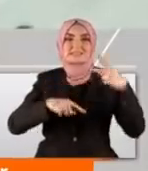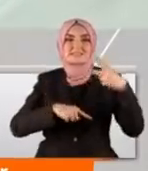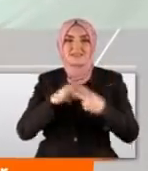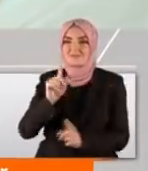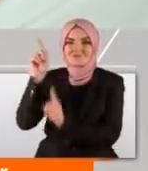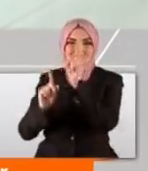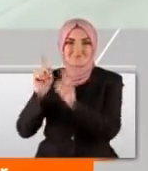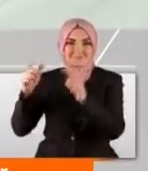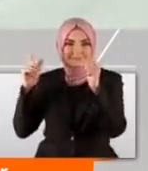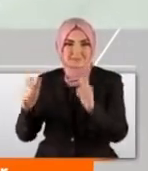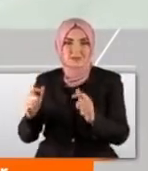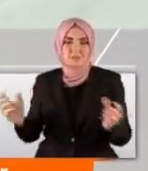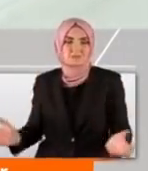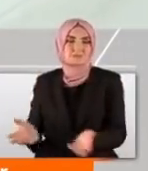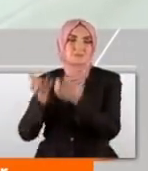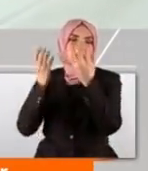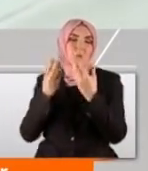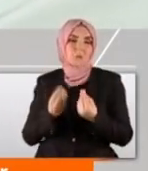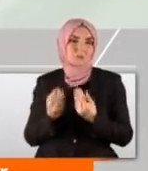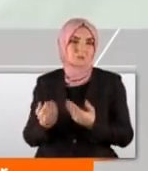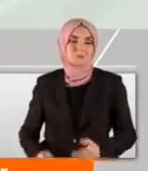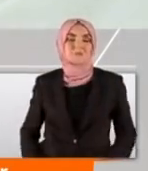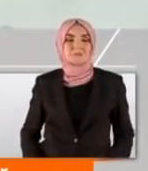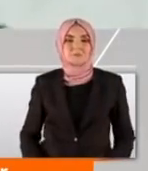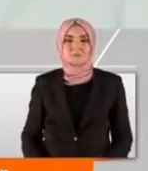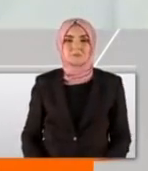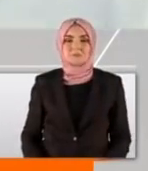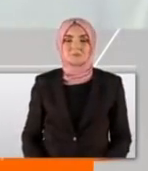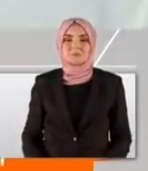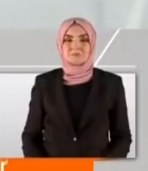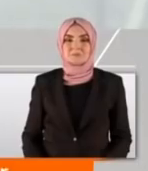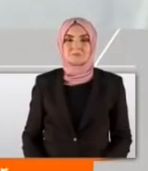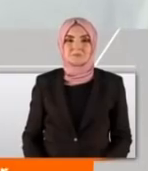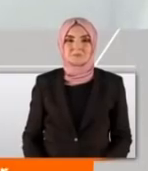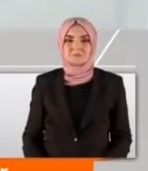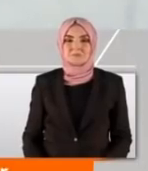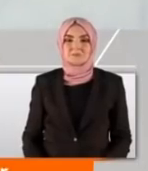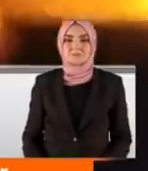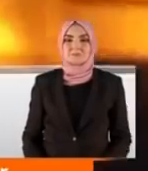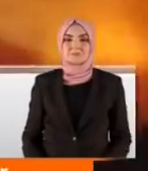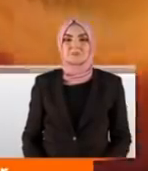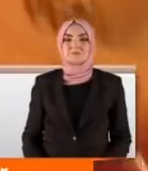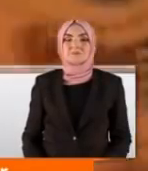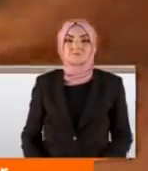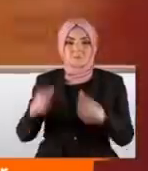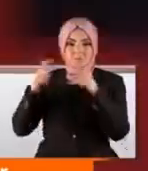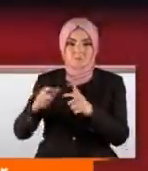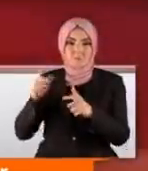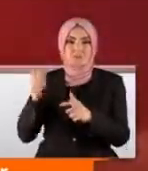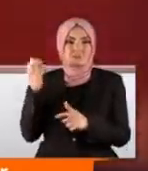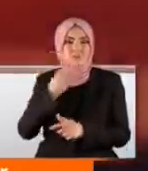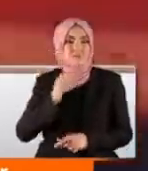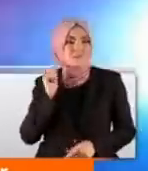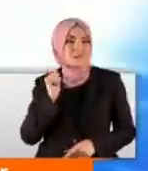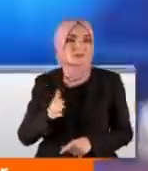Yan tarafımızda düğün salonundan herhalde havai fişek atıldı. Ondan sonra bir anda alevler çıkmaya başladı. Bu kadar alan yandı. Bölgeye çok sayıda